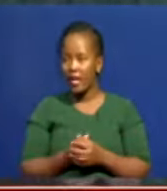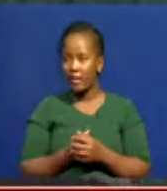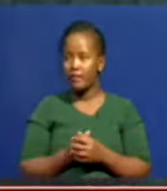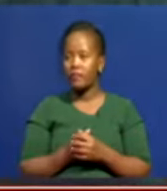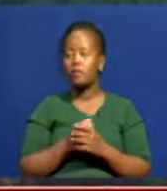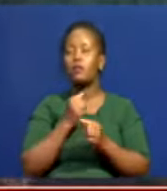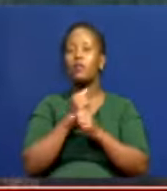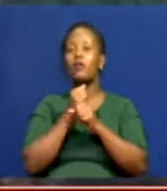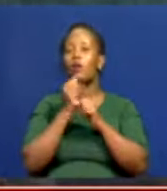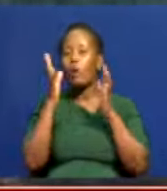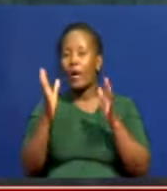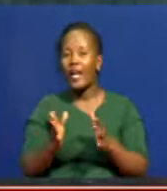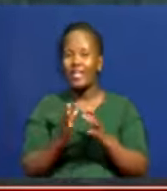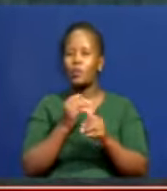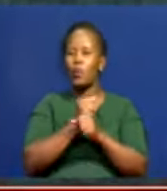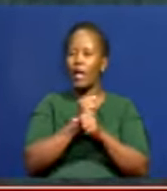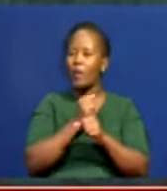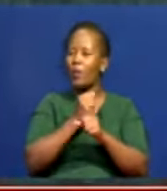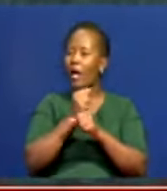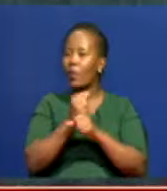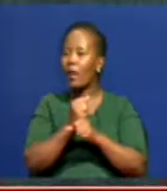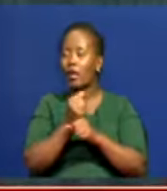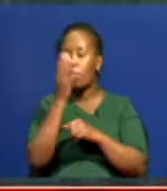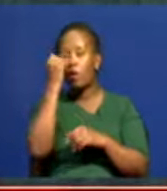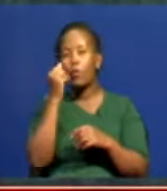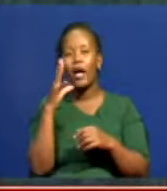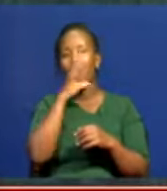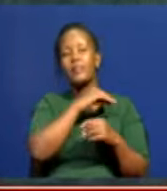Wafanyikazi walifanya kazi. Kwa nini wako lipwa?